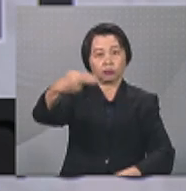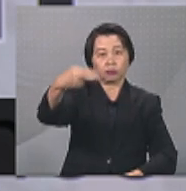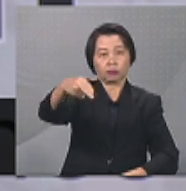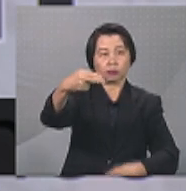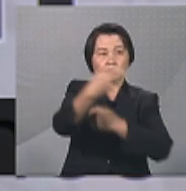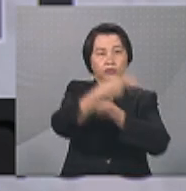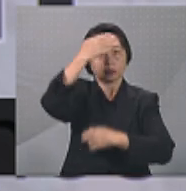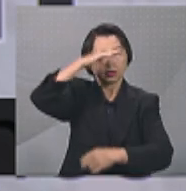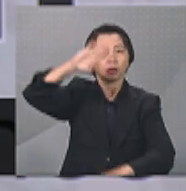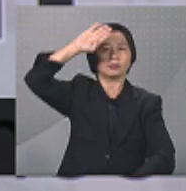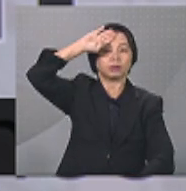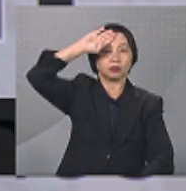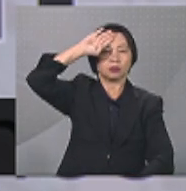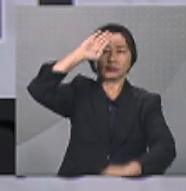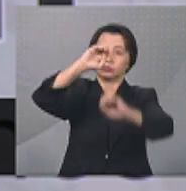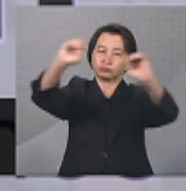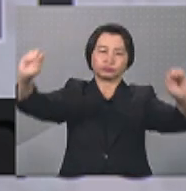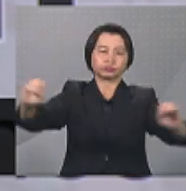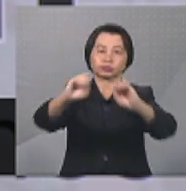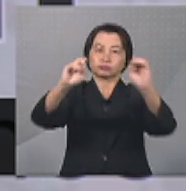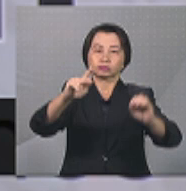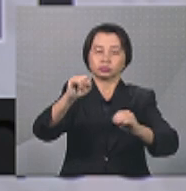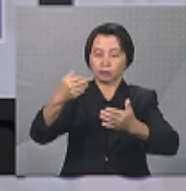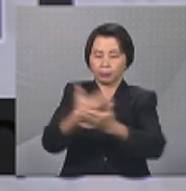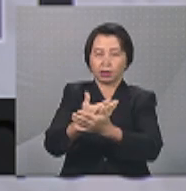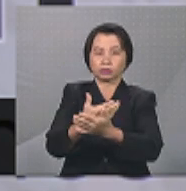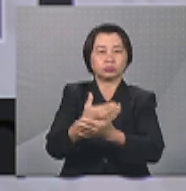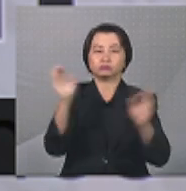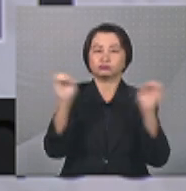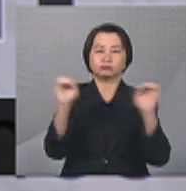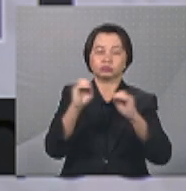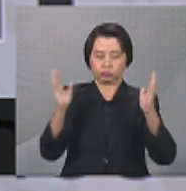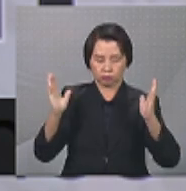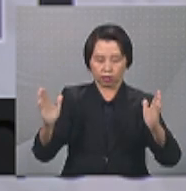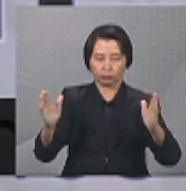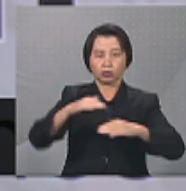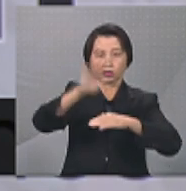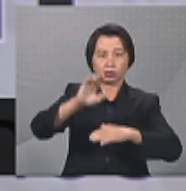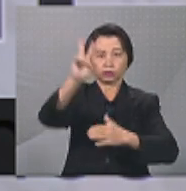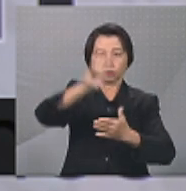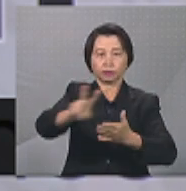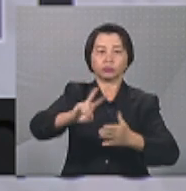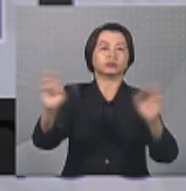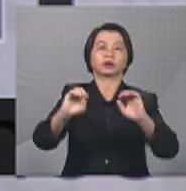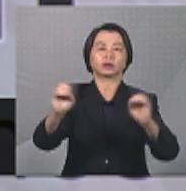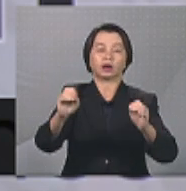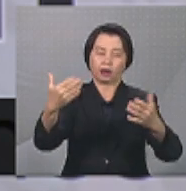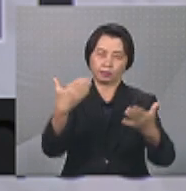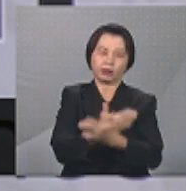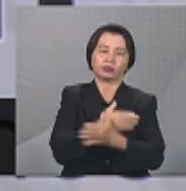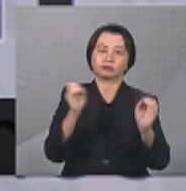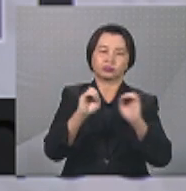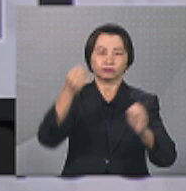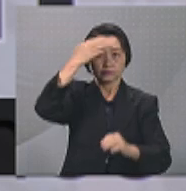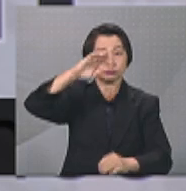negeri Perlis, iaitu tak ada kes baru dikesan dalam tempoh lebih pada 2 minggu. Itu yang kita lihat